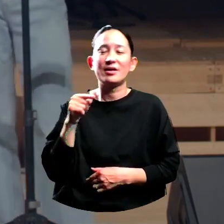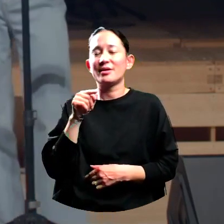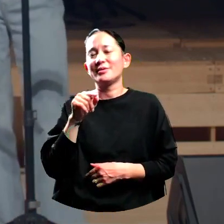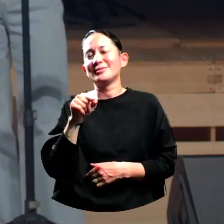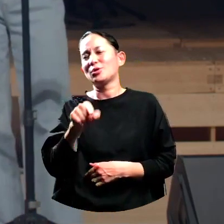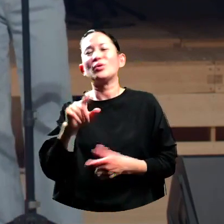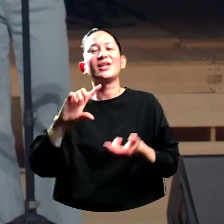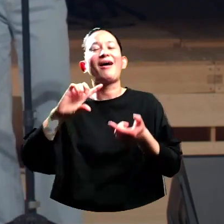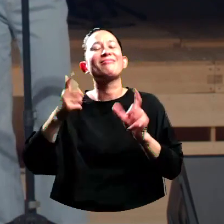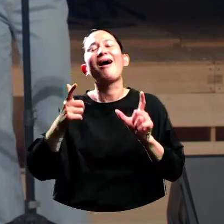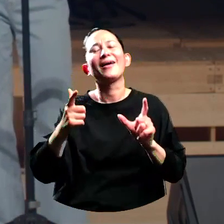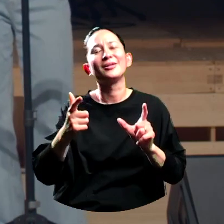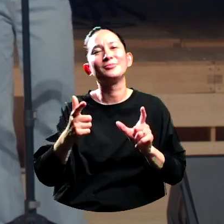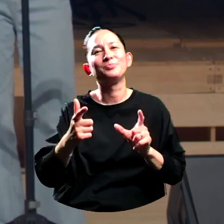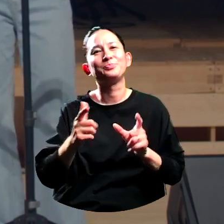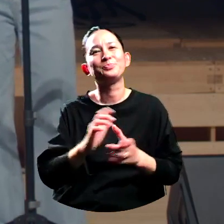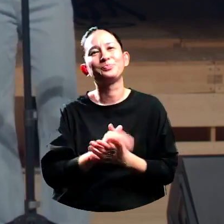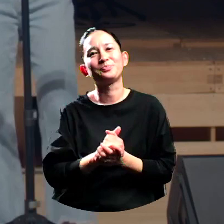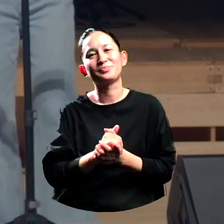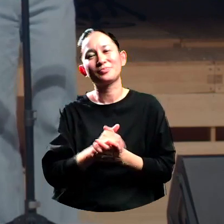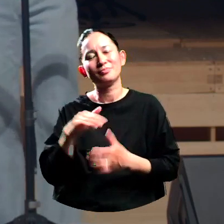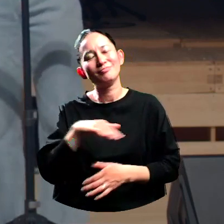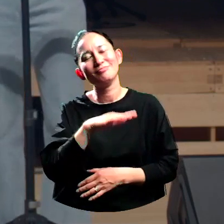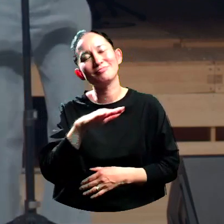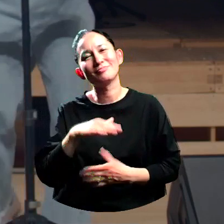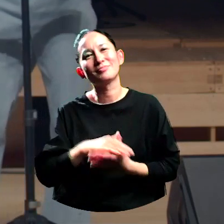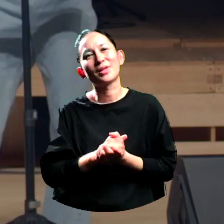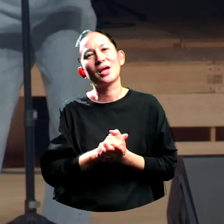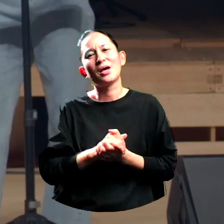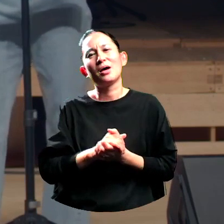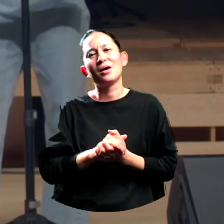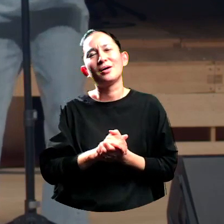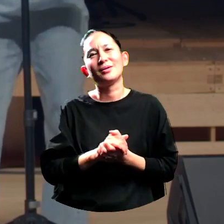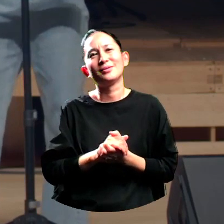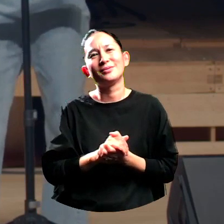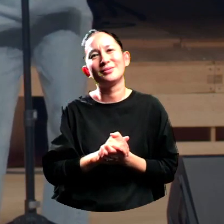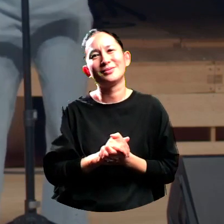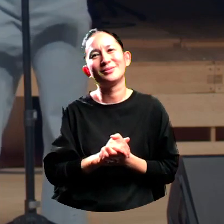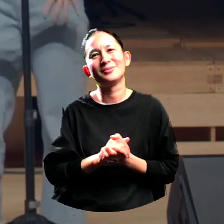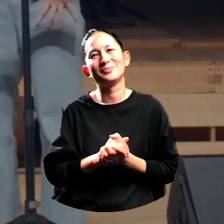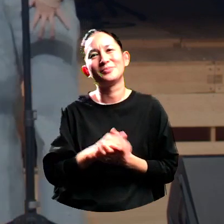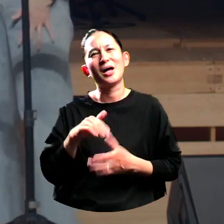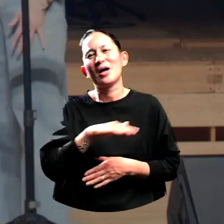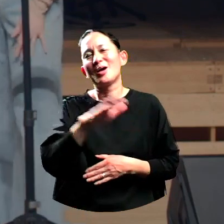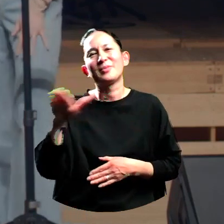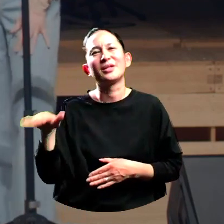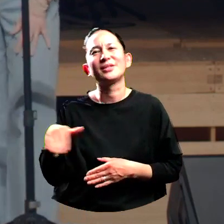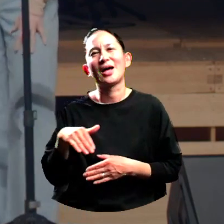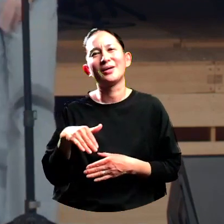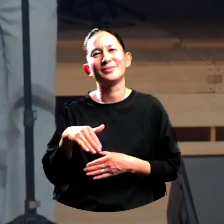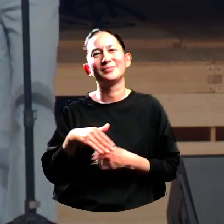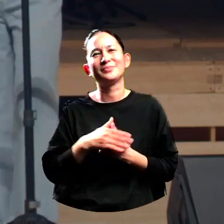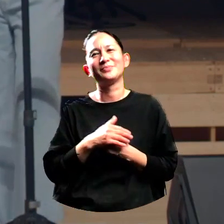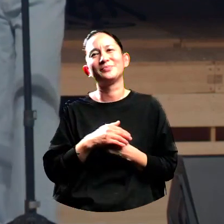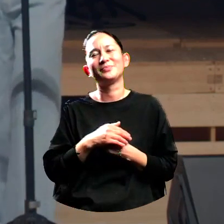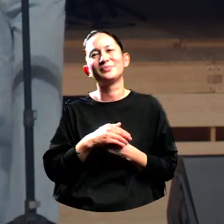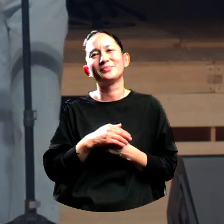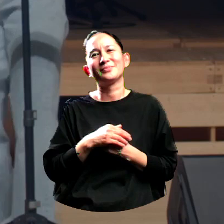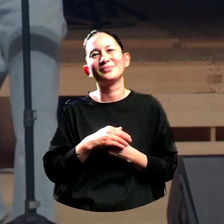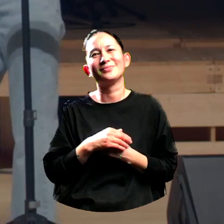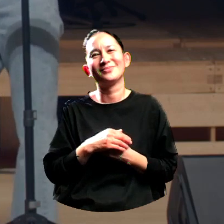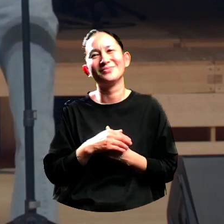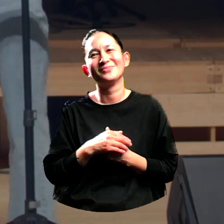eggs on top. で皆さん言わせてください。ぼーっと生きてんじゃねえよ。これが痛かった